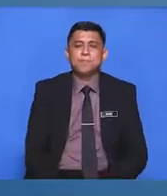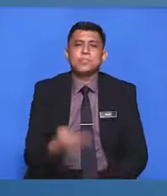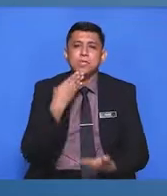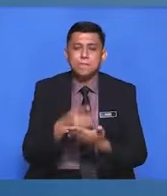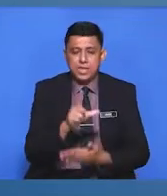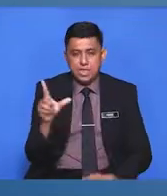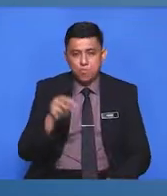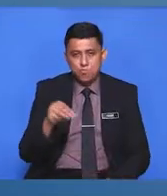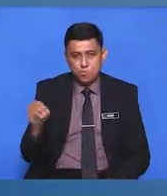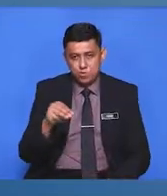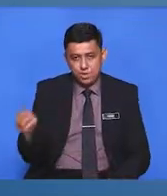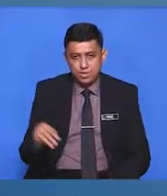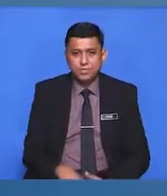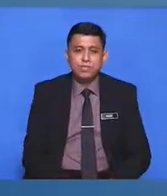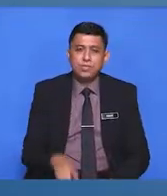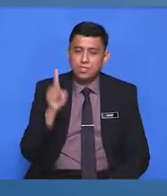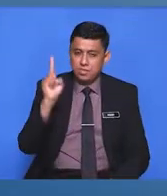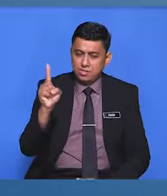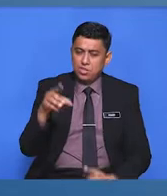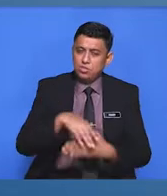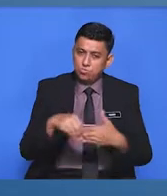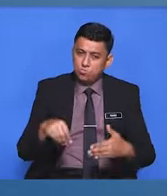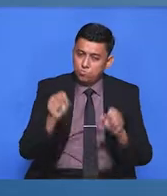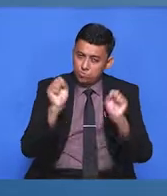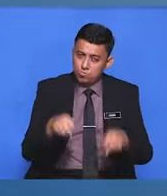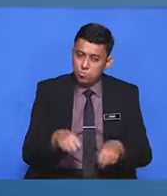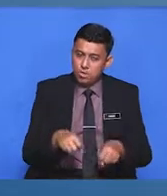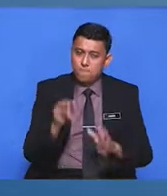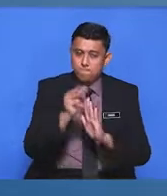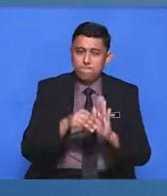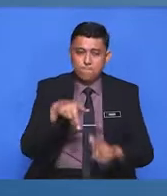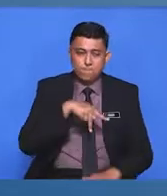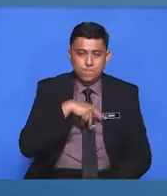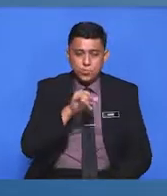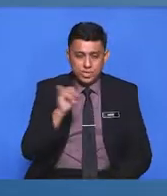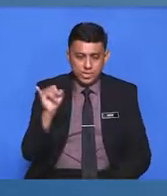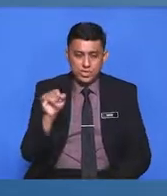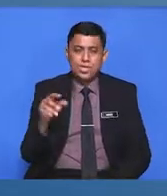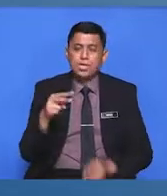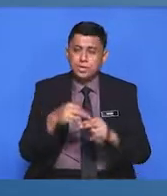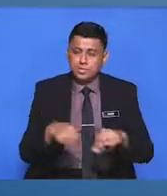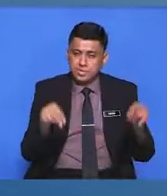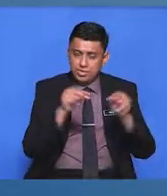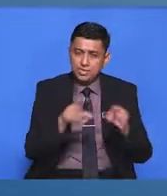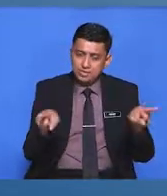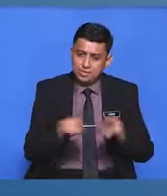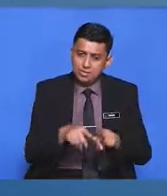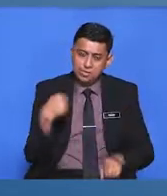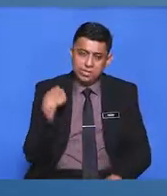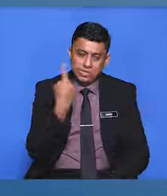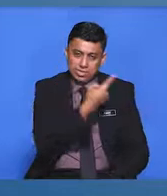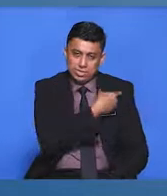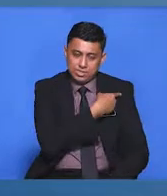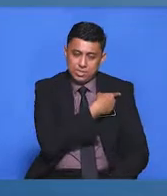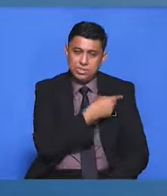Baiklah murid-murid. RM1 juga boleh mempunyai nilai yang sama apabila kita